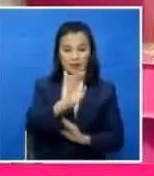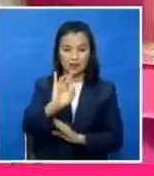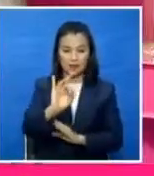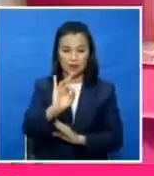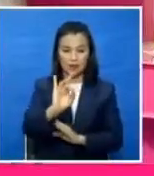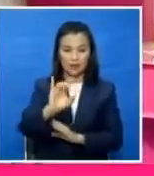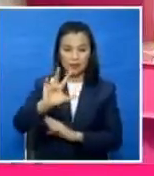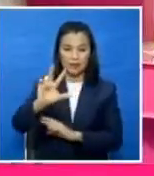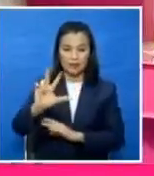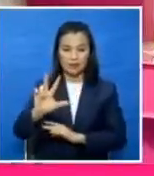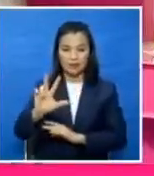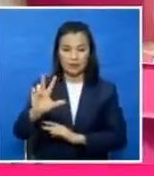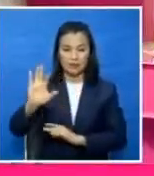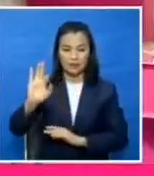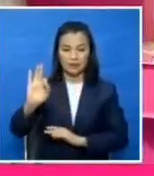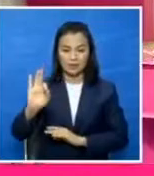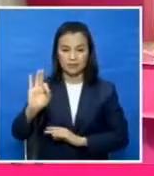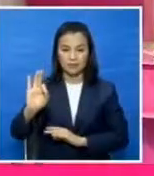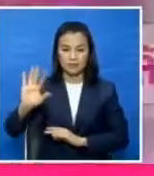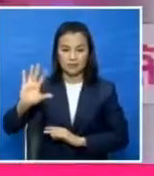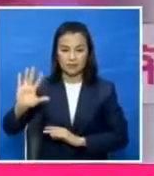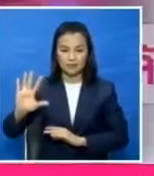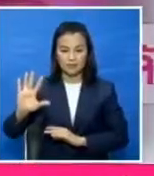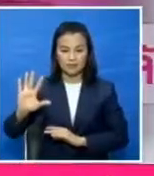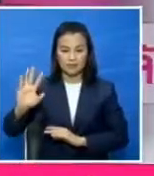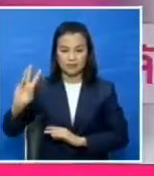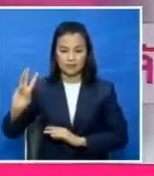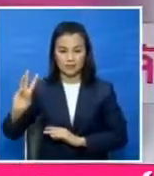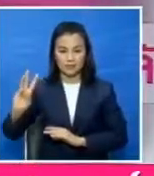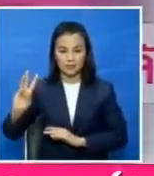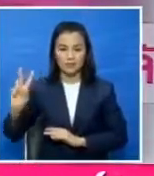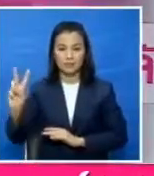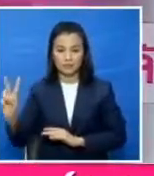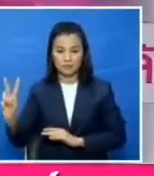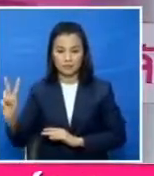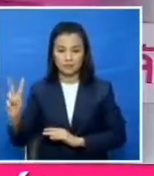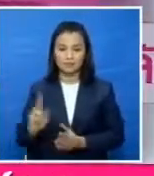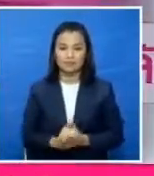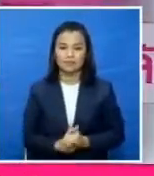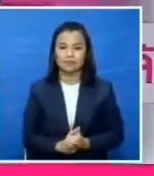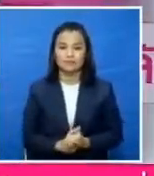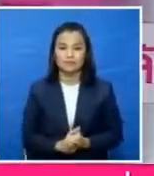8 3 9 5 6และ2ค่ะ